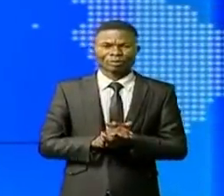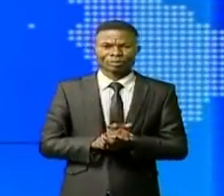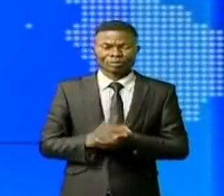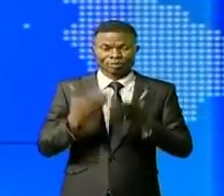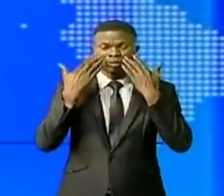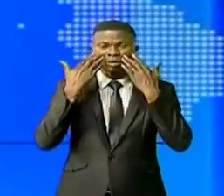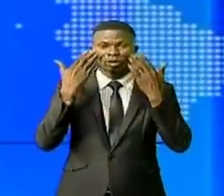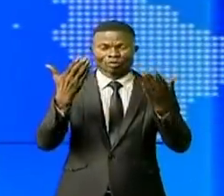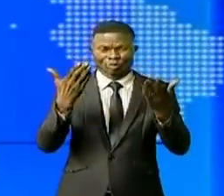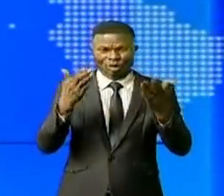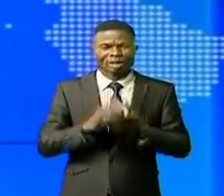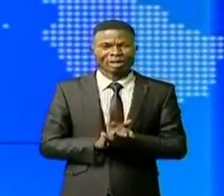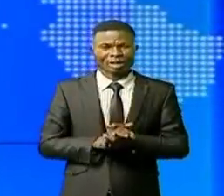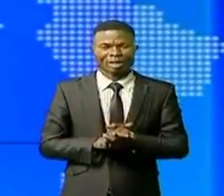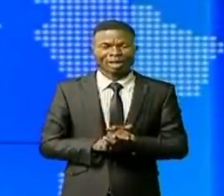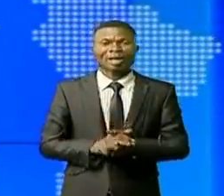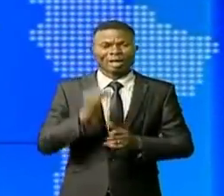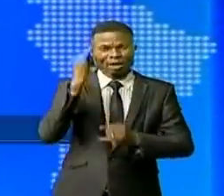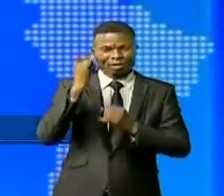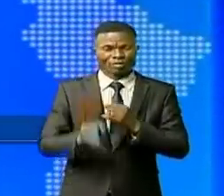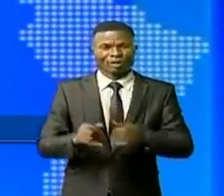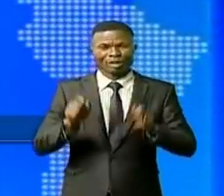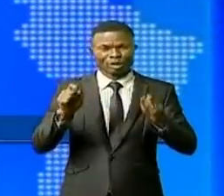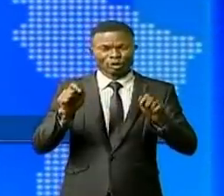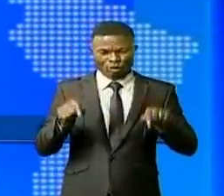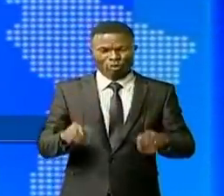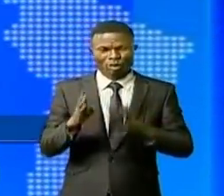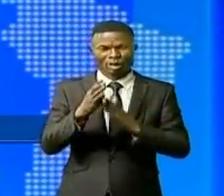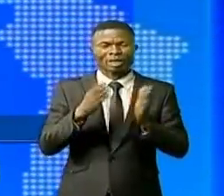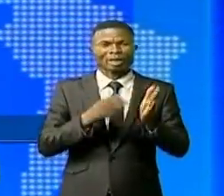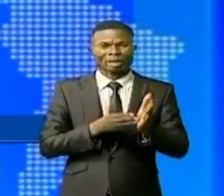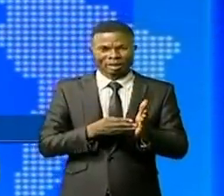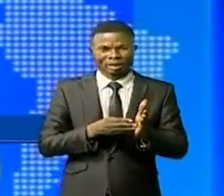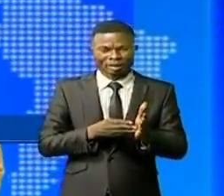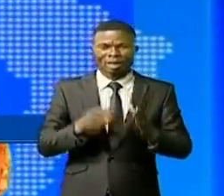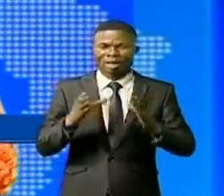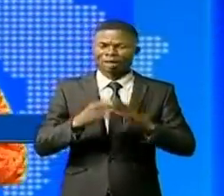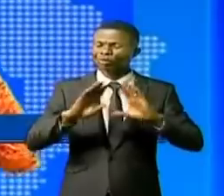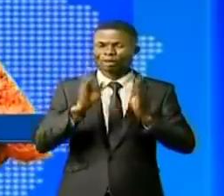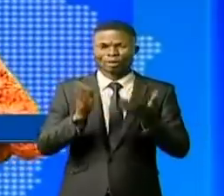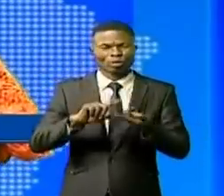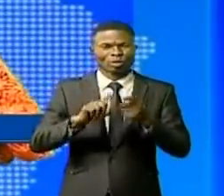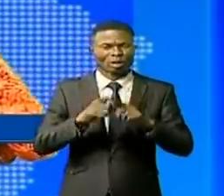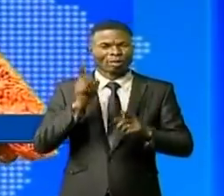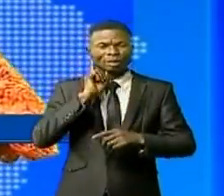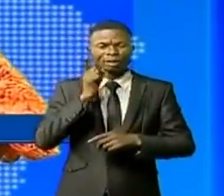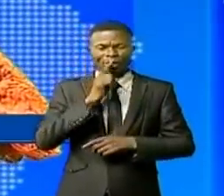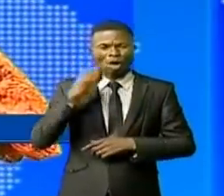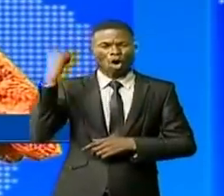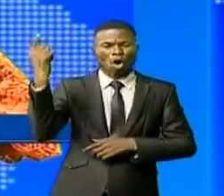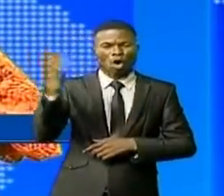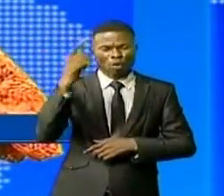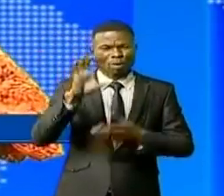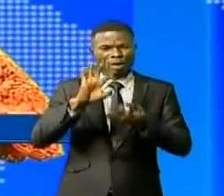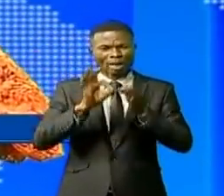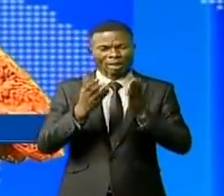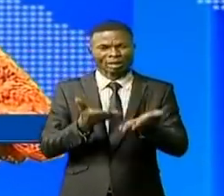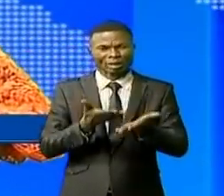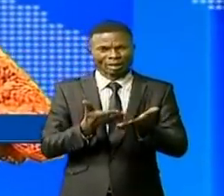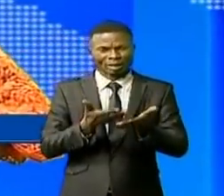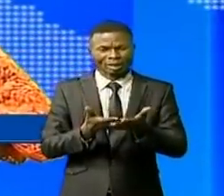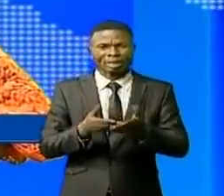C'est avec cet élément que nous terminons ce journal avec Michel Tamouzi, l'interprète